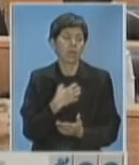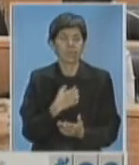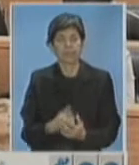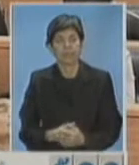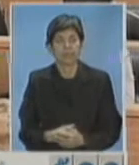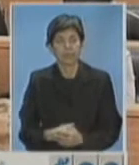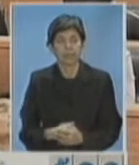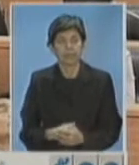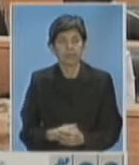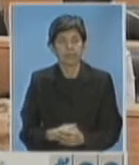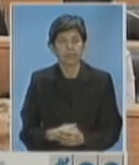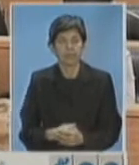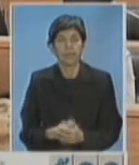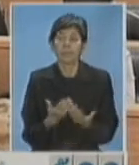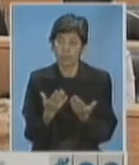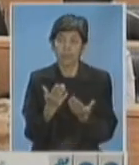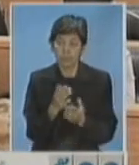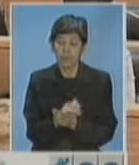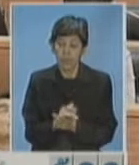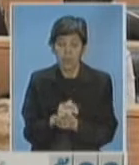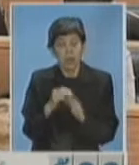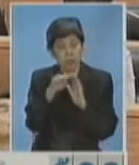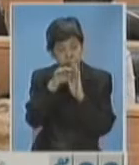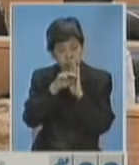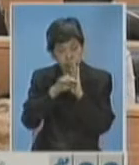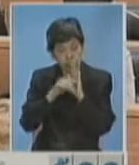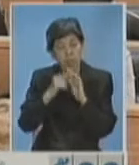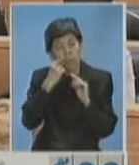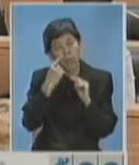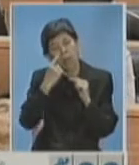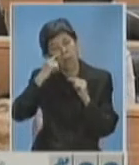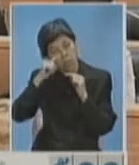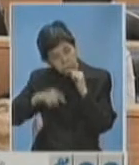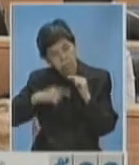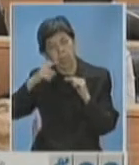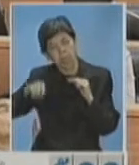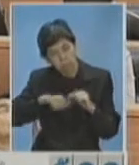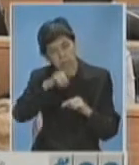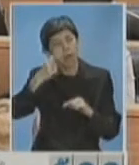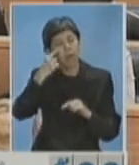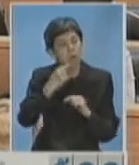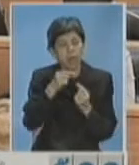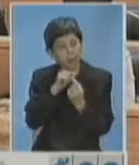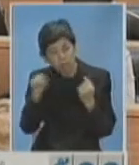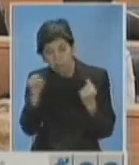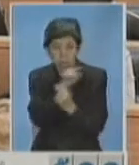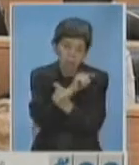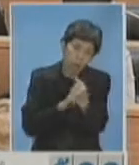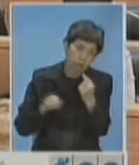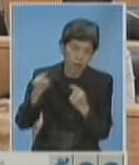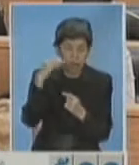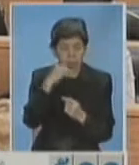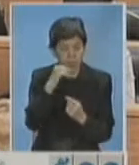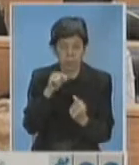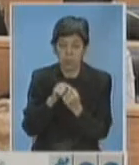ำลังอภิปรายอยู่ผู้นี้เนื่องจากว่าข้อความก็วกวนซ้ำซากไปมาด้วยไม่ได้มีการข้อมูลใหม่ที่เป็นประโย